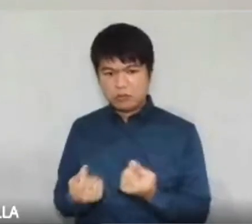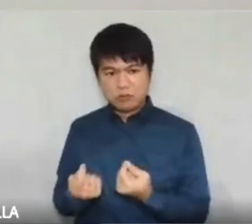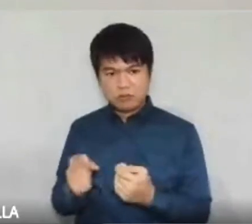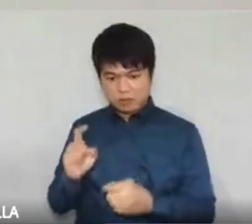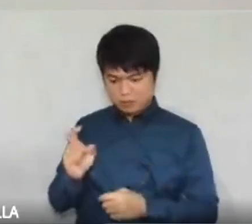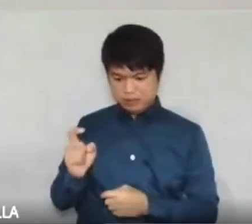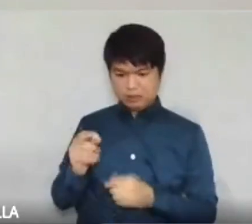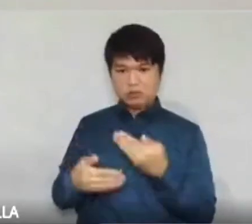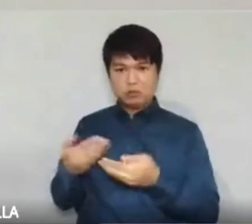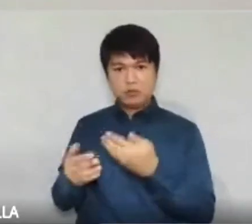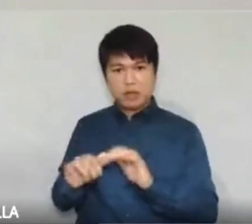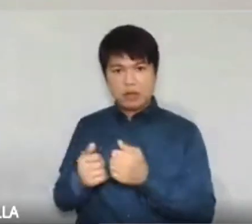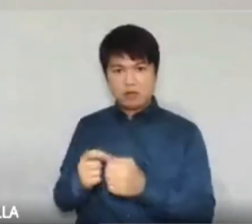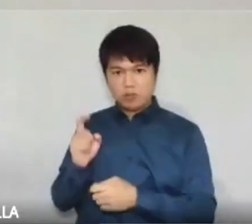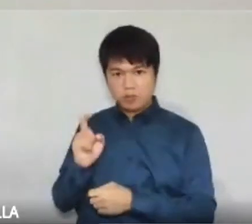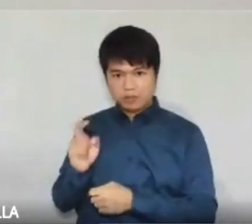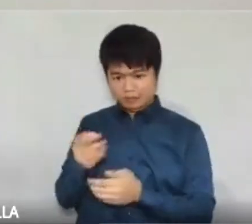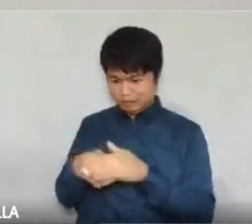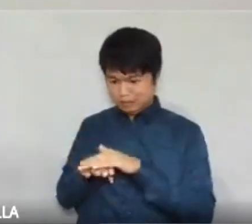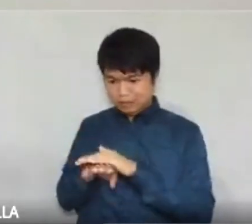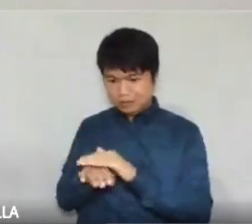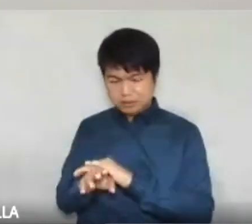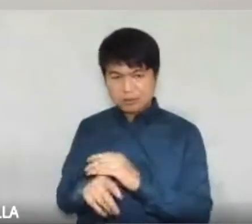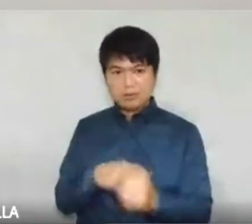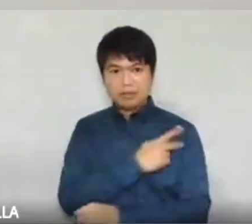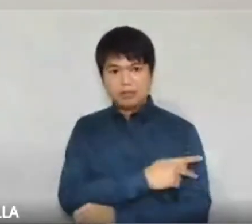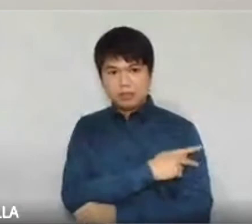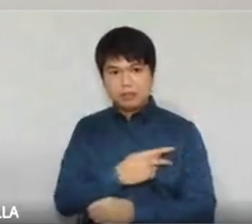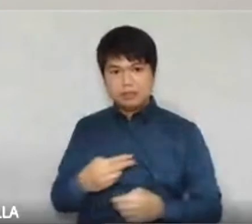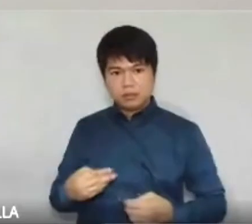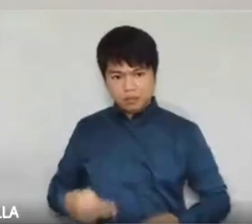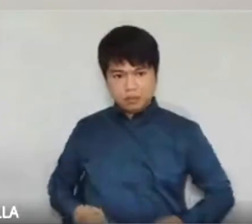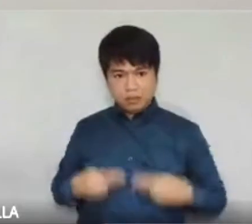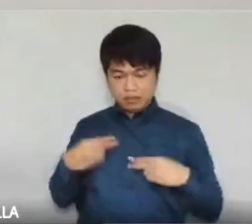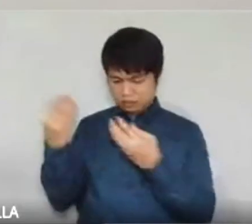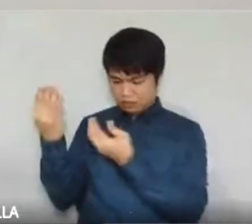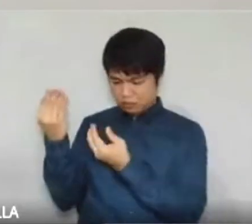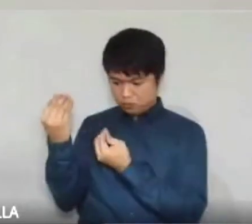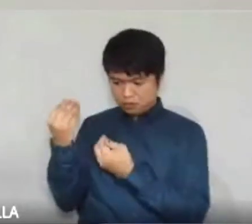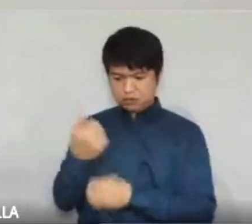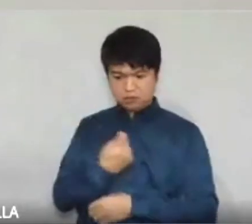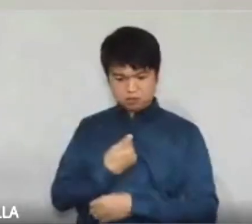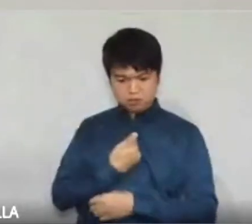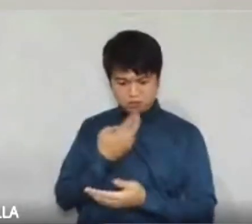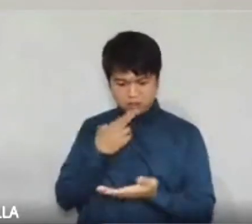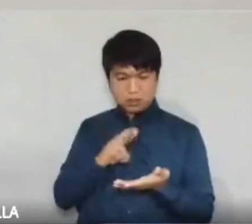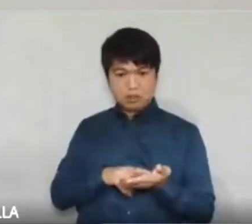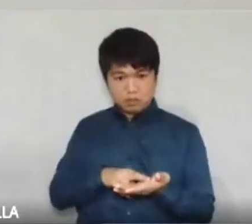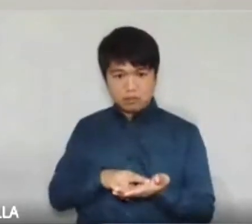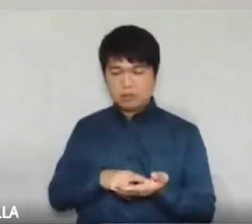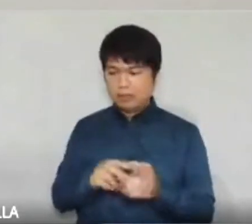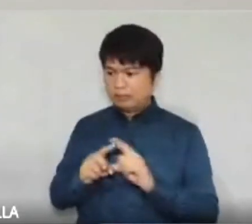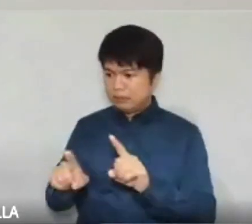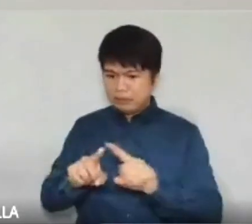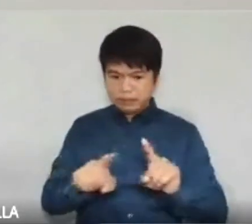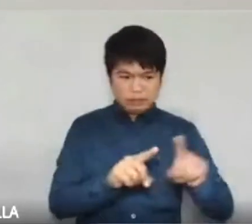paano magiging madali ang access ng pasyente sa health information, sa kanilang mga sariling record, at sa iba't ibang bahagi